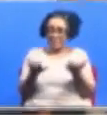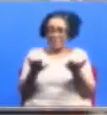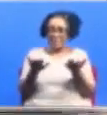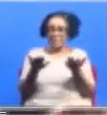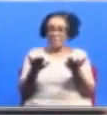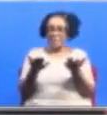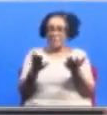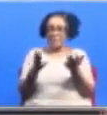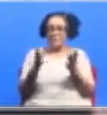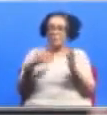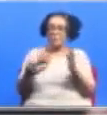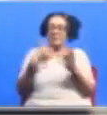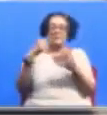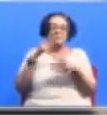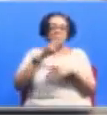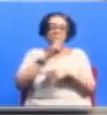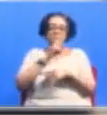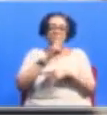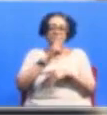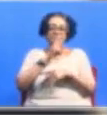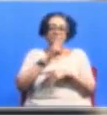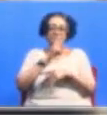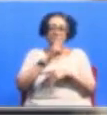mali ya wenyewe, na usemi